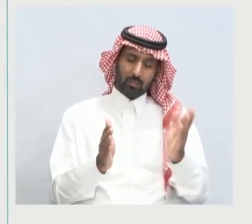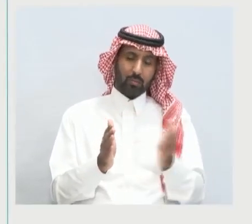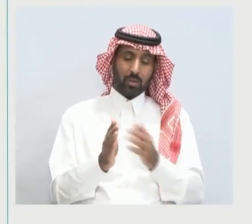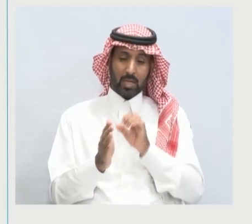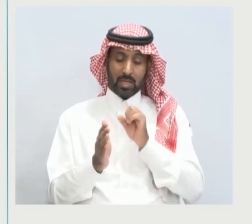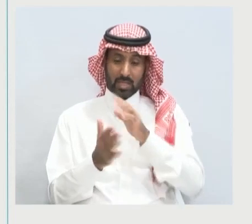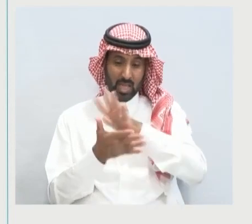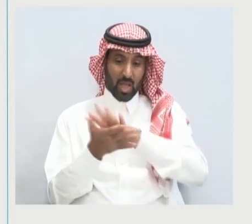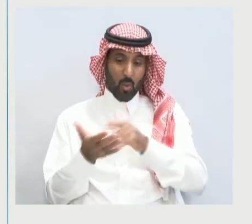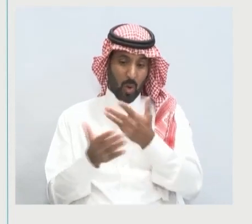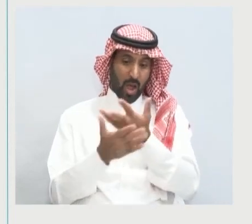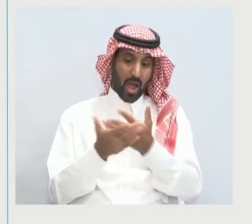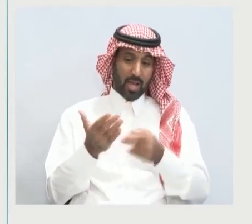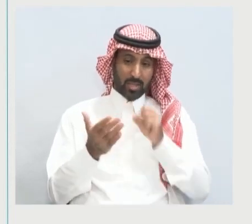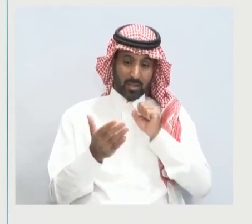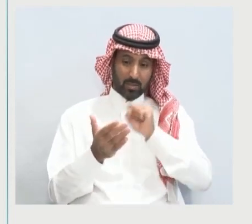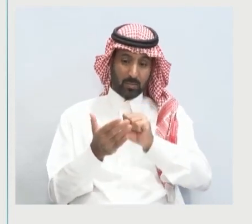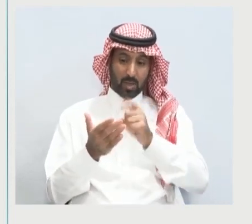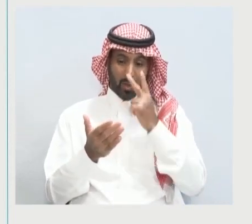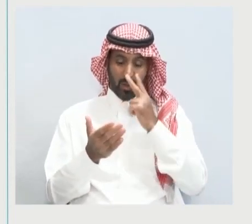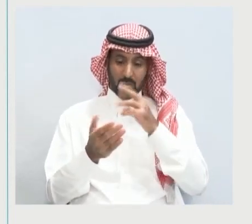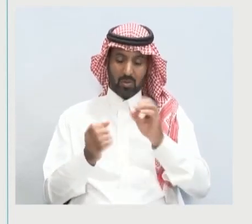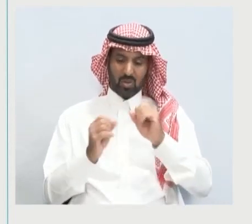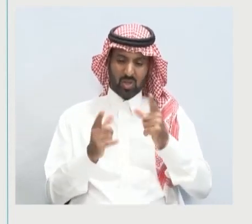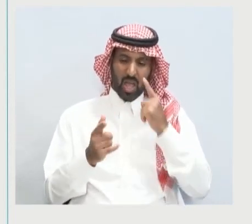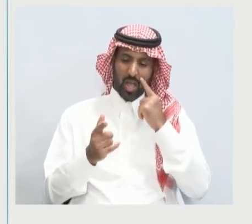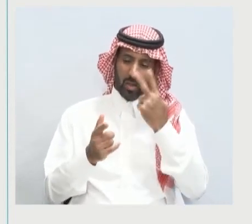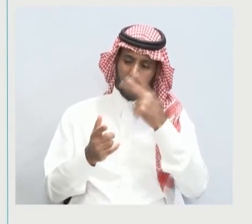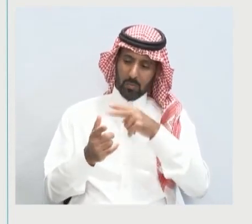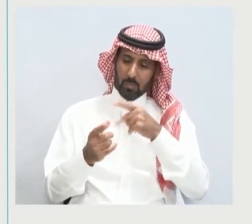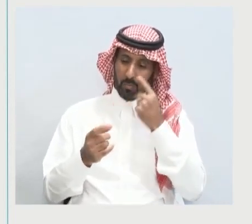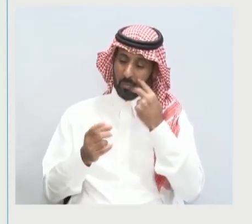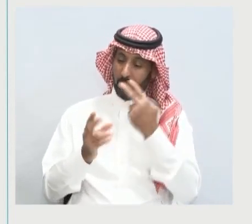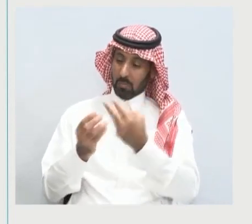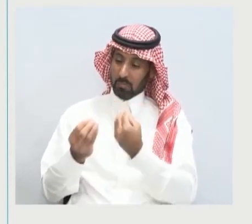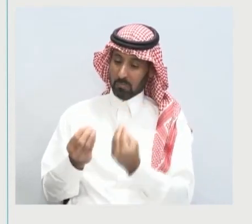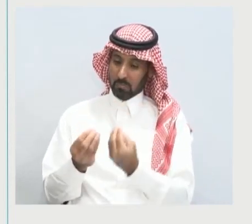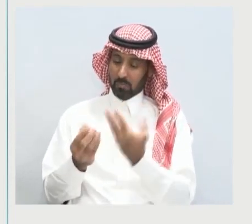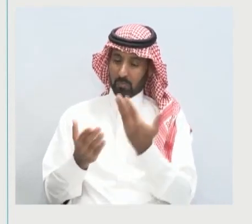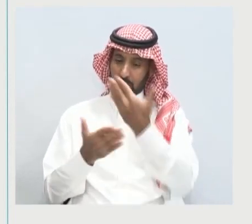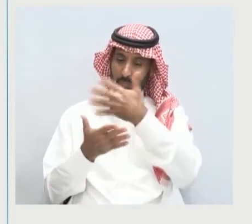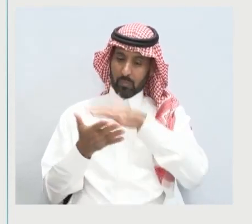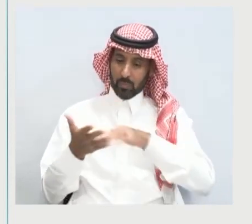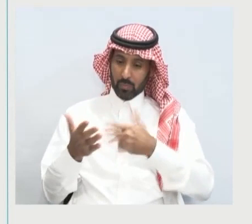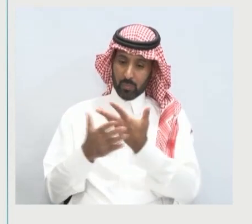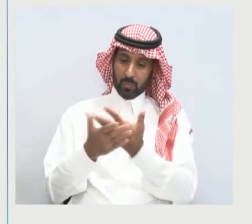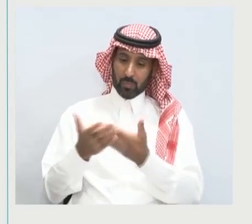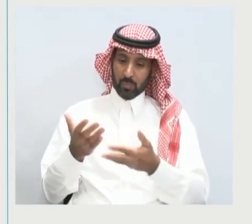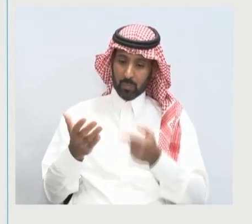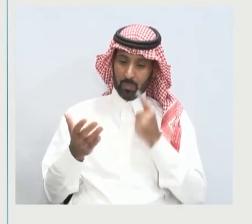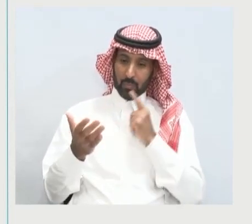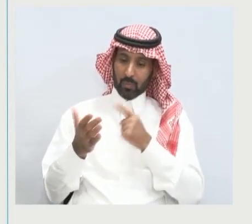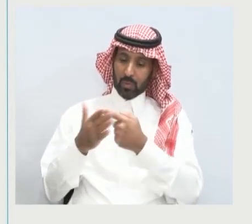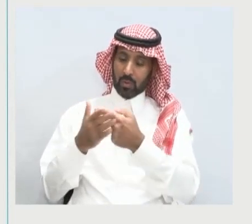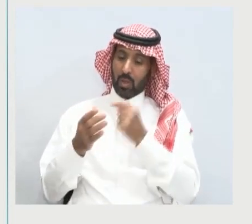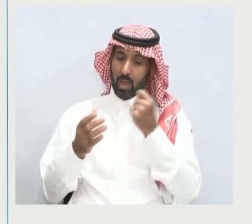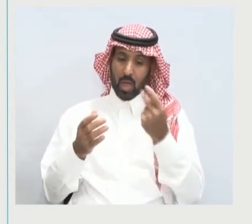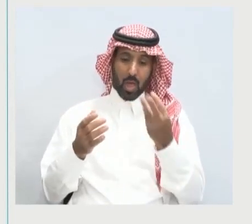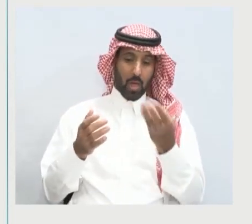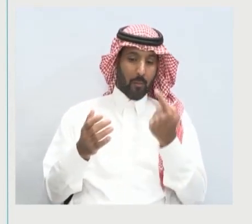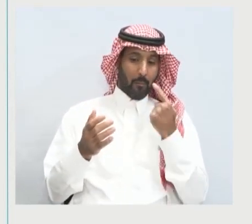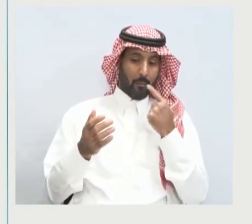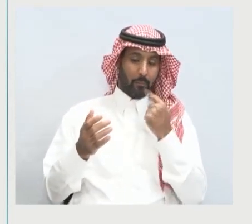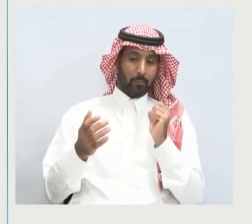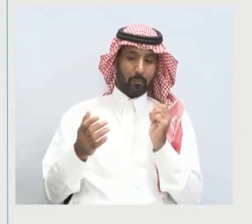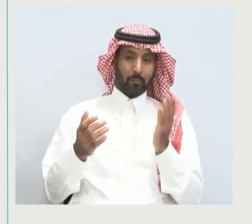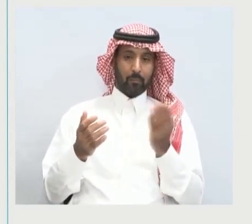لتتمكن من قراءه البيانات بسهوله اكبر او لجذب الانتباه لها وخصوصا عندما يتعلق الامر بالارقم